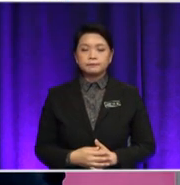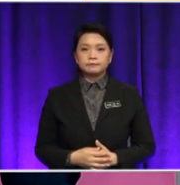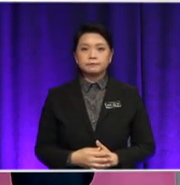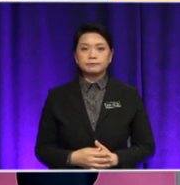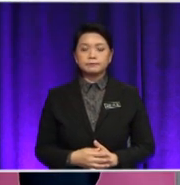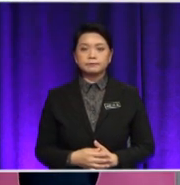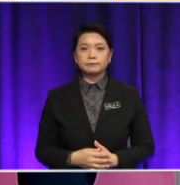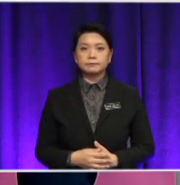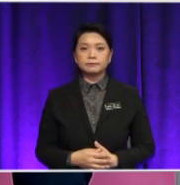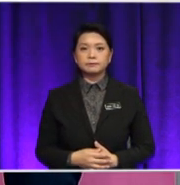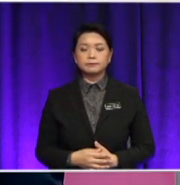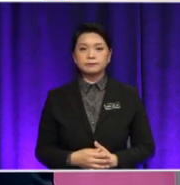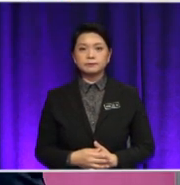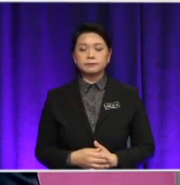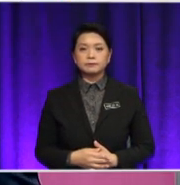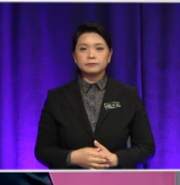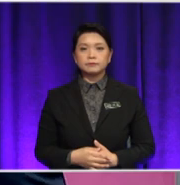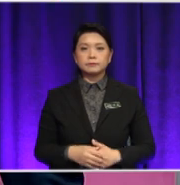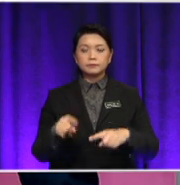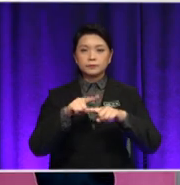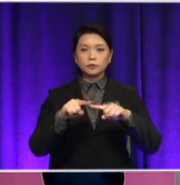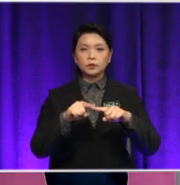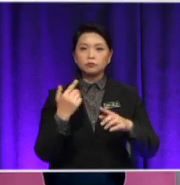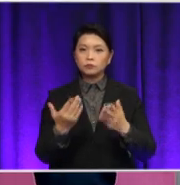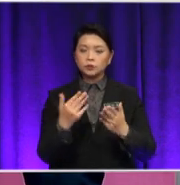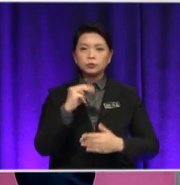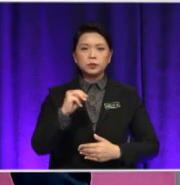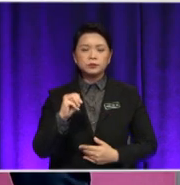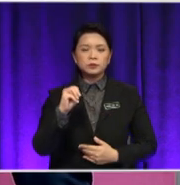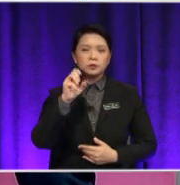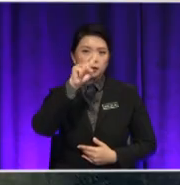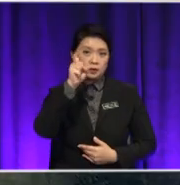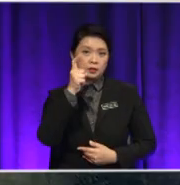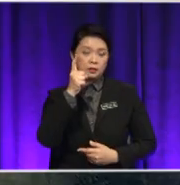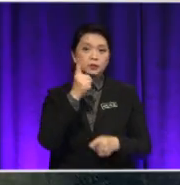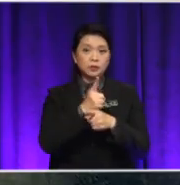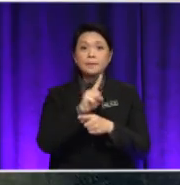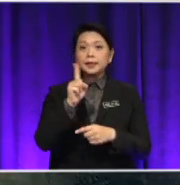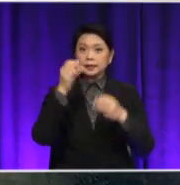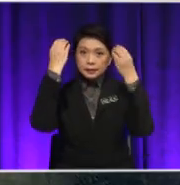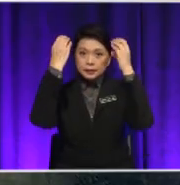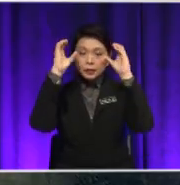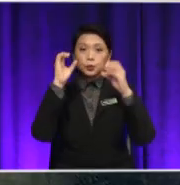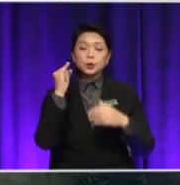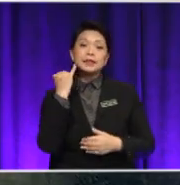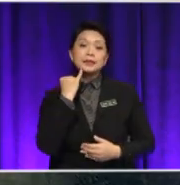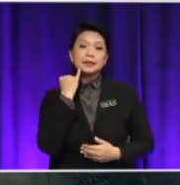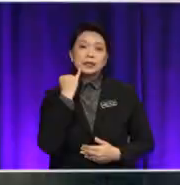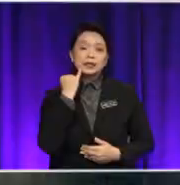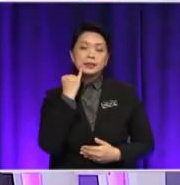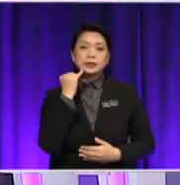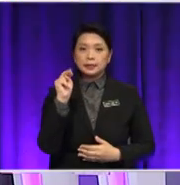bukan nak flashback lah kan, Cikgu. Tak apa. Tapi mungkin saya pasti memurid pun tertanya-tanya. Eh, mana Cikgu Intan? Ha, Cikgu Intan akan bersama dengan